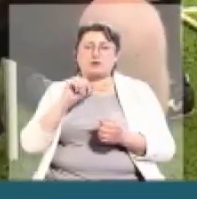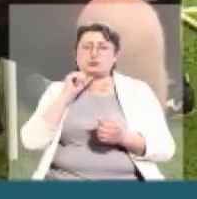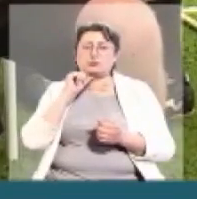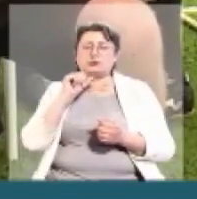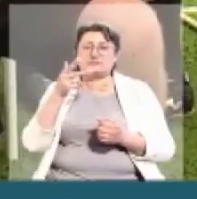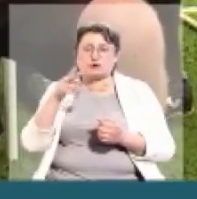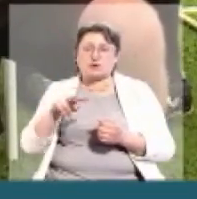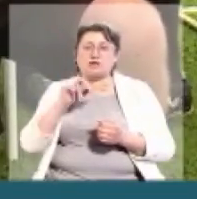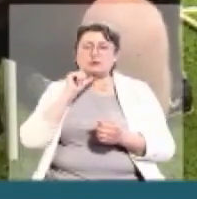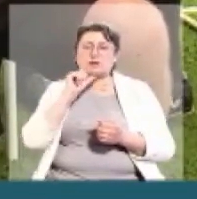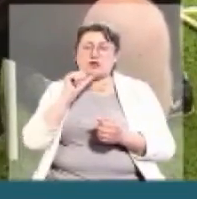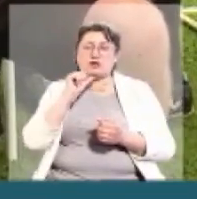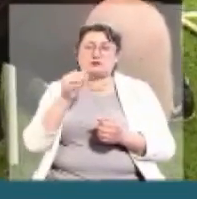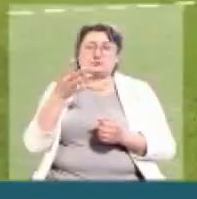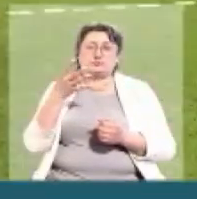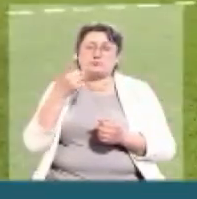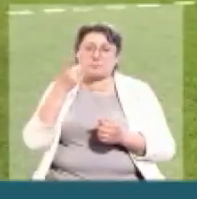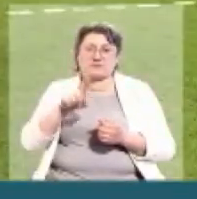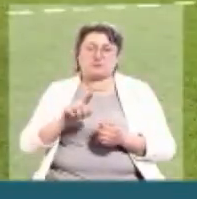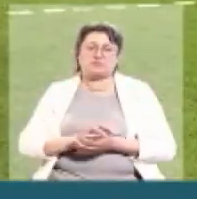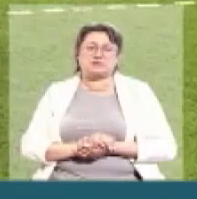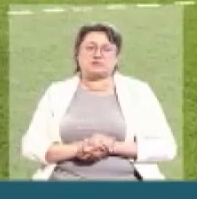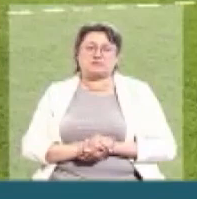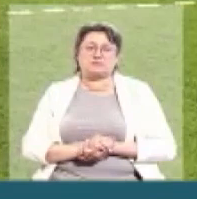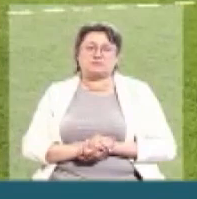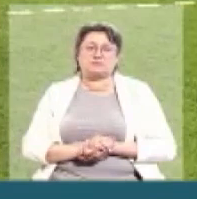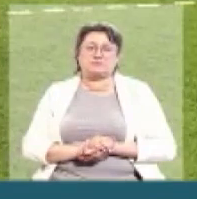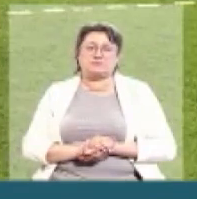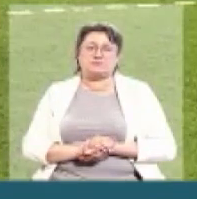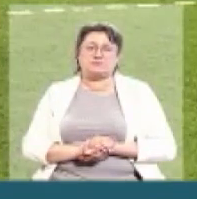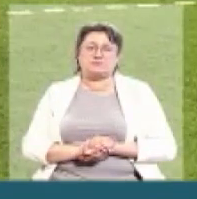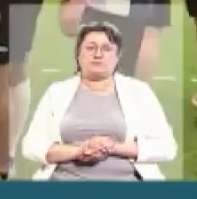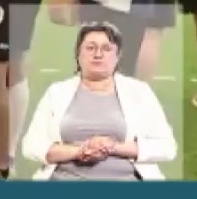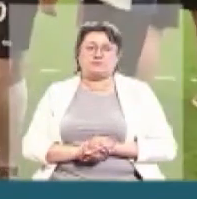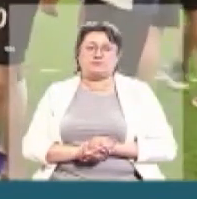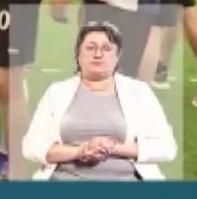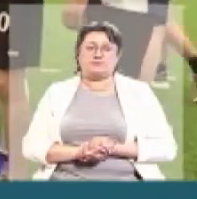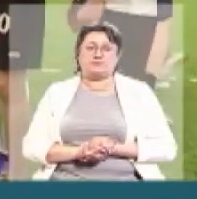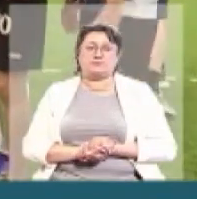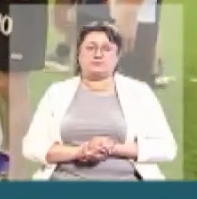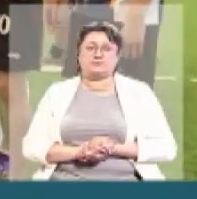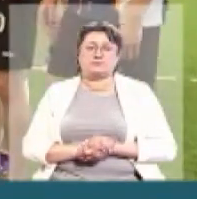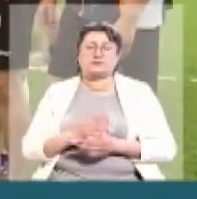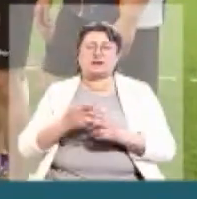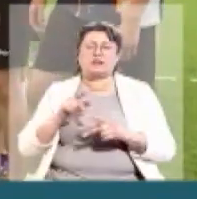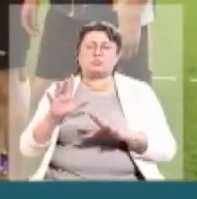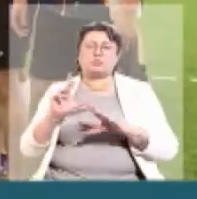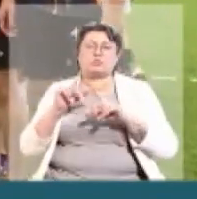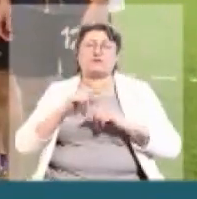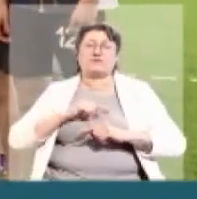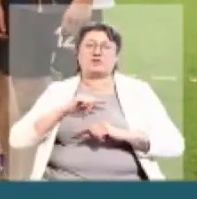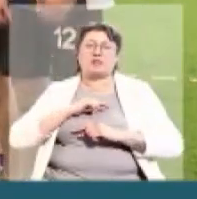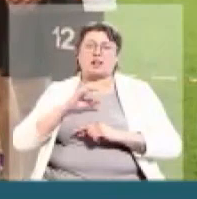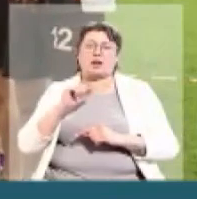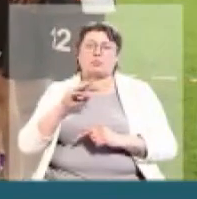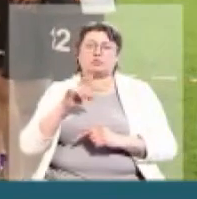түсіп, Ресейдің Амур облысында өтетін финалдық бәсекеде Қазақстанның намысын қорғауға жолдама алды. Айта кетейік, қостанайлық Варком командасы